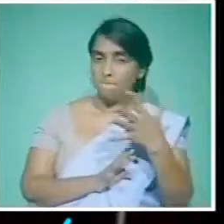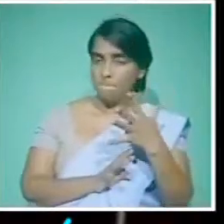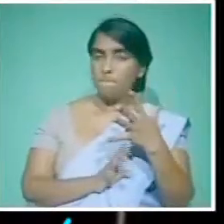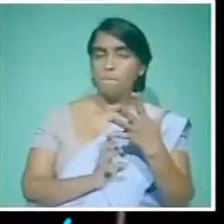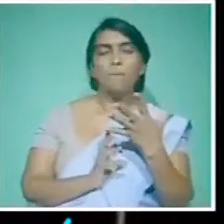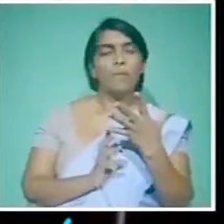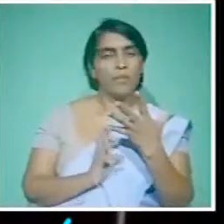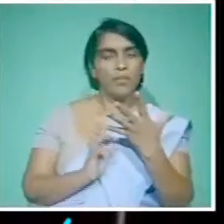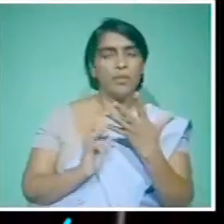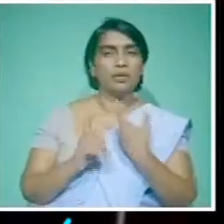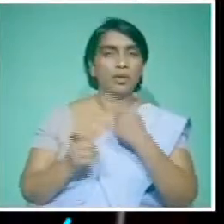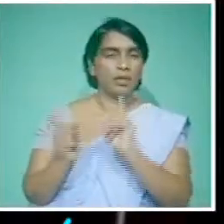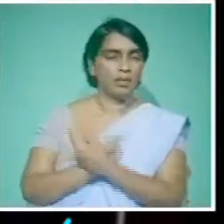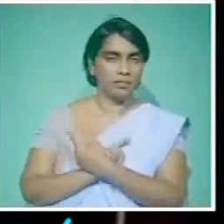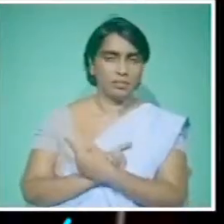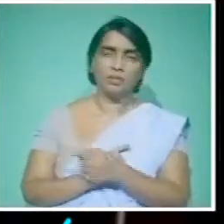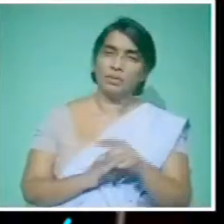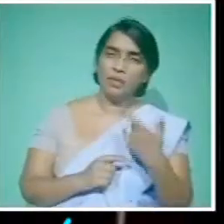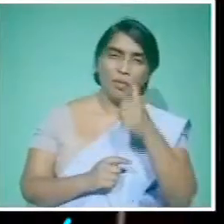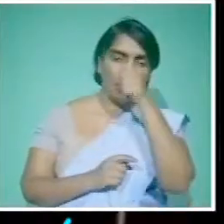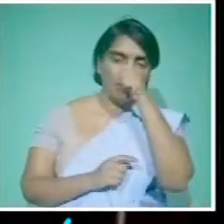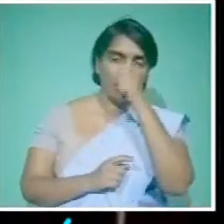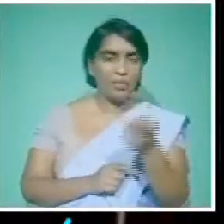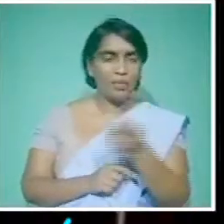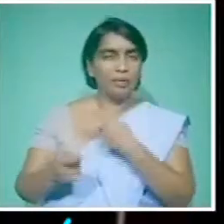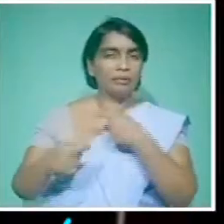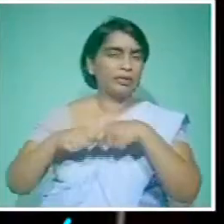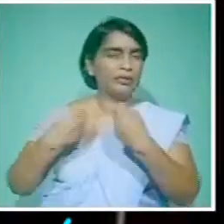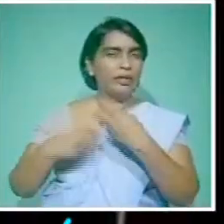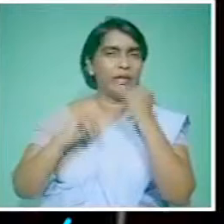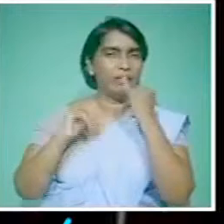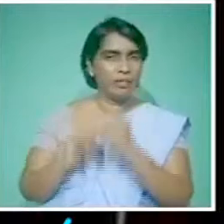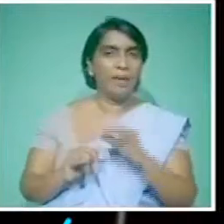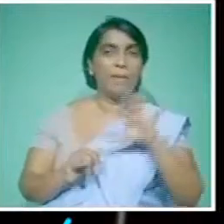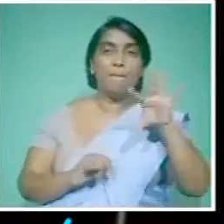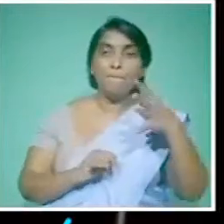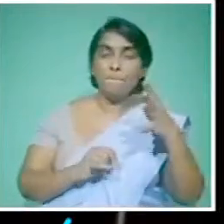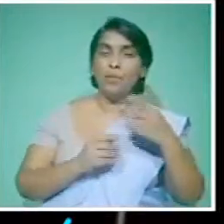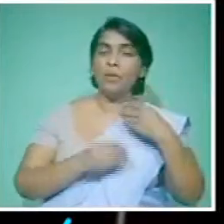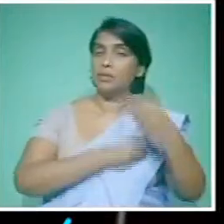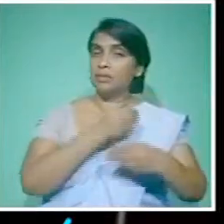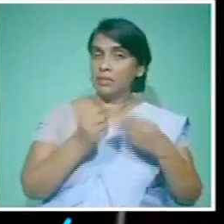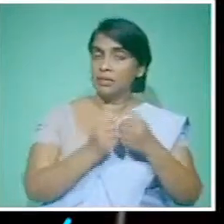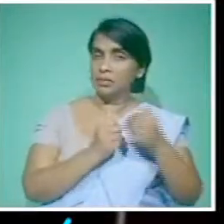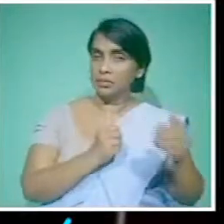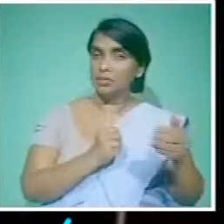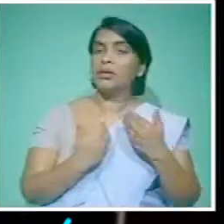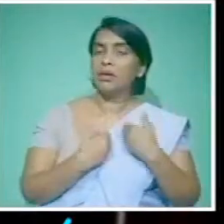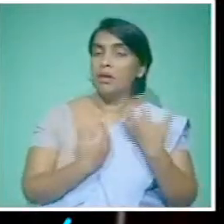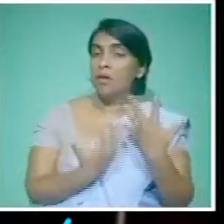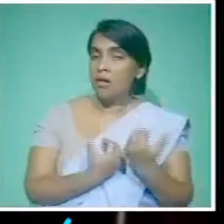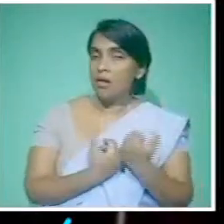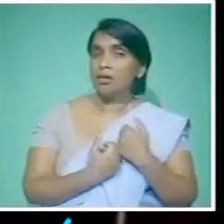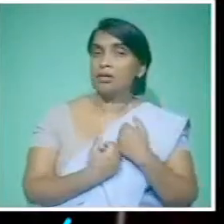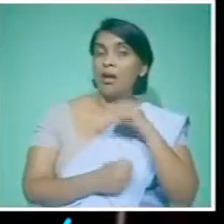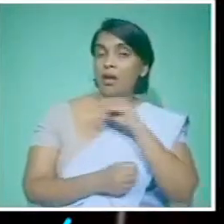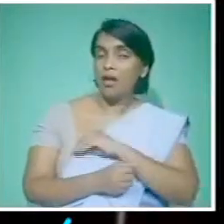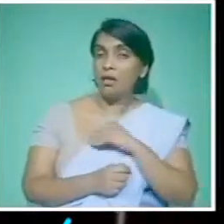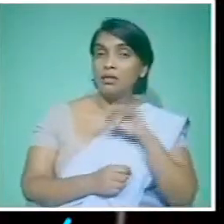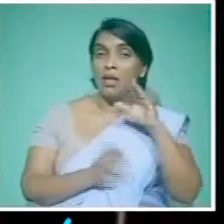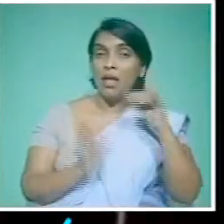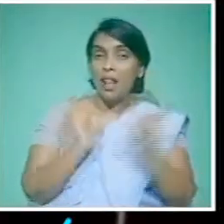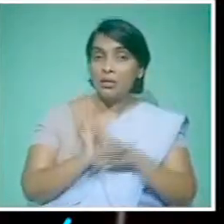කොහෙට හරි හංගලා එහෙම නැත්නම් හොරකම් වෙලා දූෂණ වෙලා 500ක් ආයෝජනය කළොත් අපිට ලැබෙන්නේ ආදායම